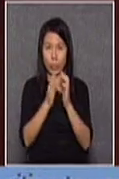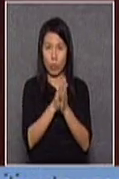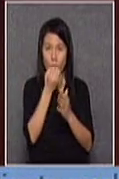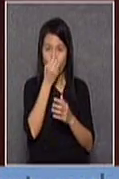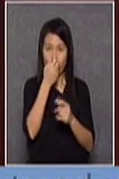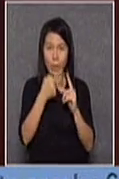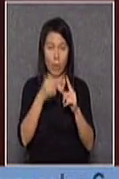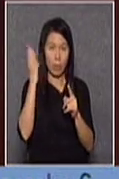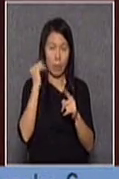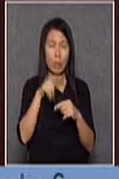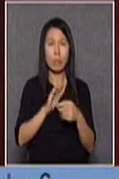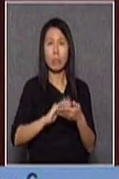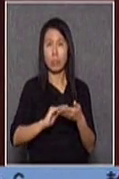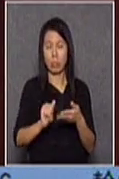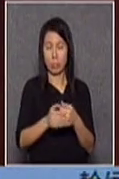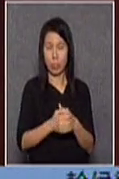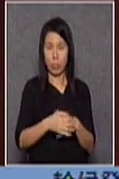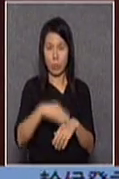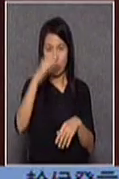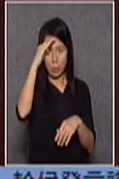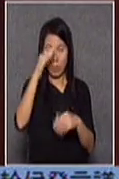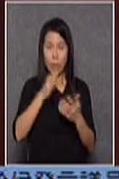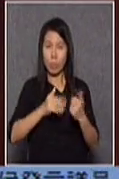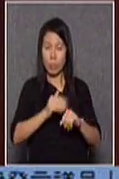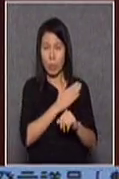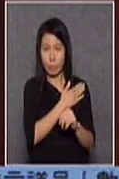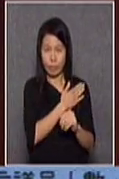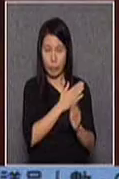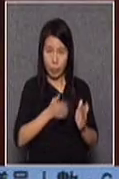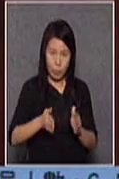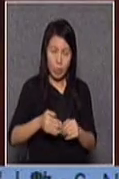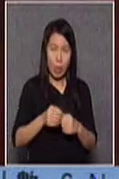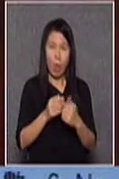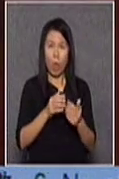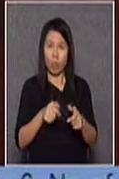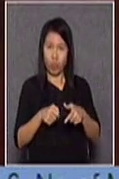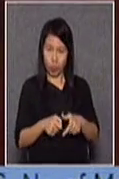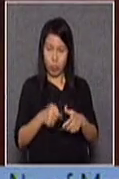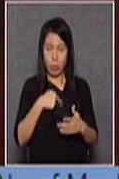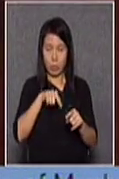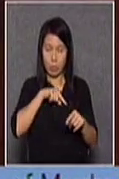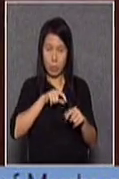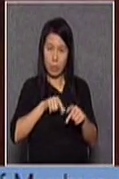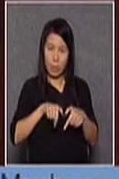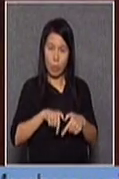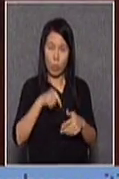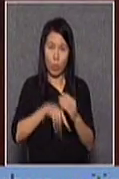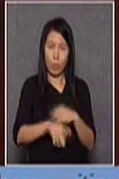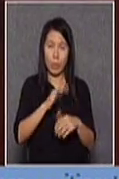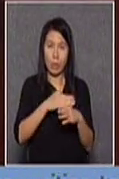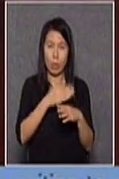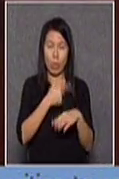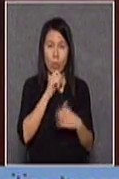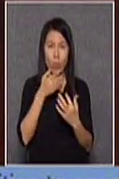到，警務人員和紀律部隊都聽到的，就公道自在人心。由於他是沒有冒